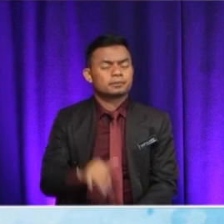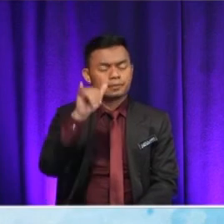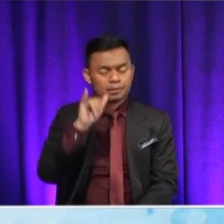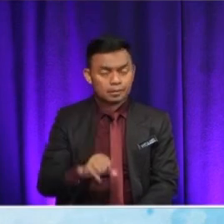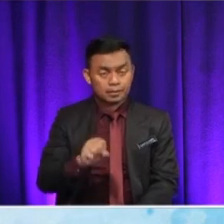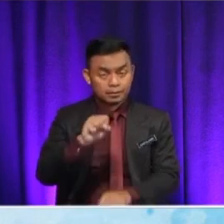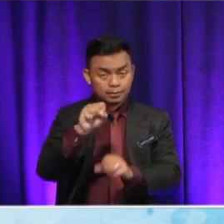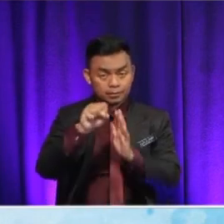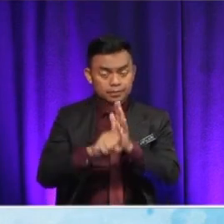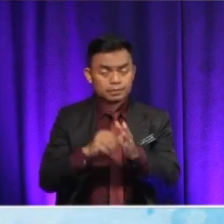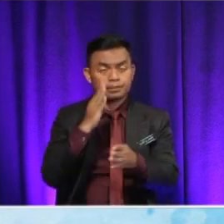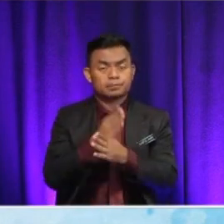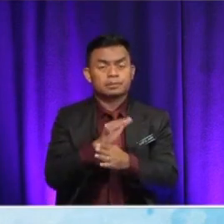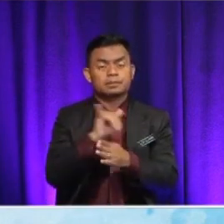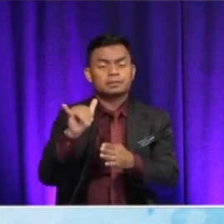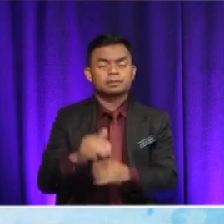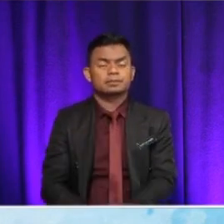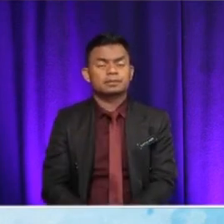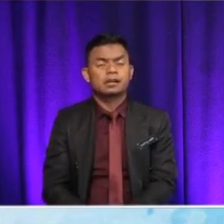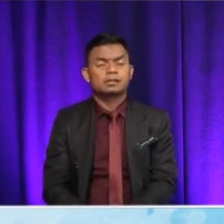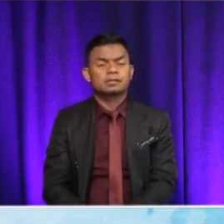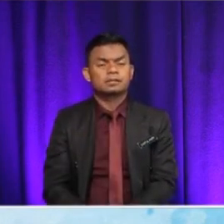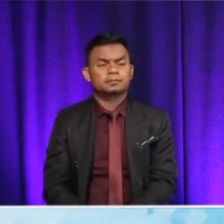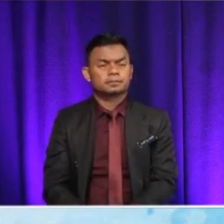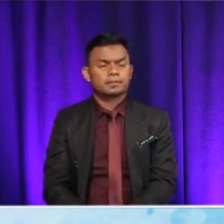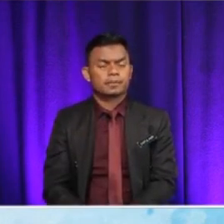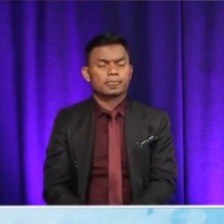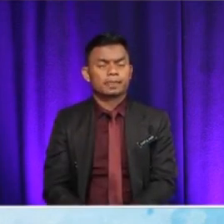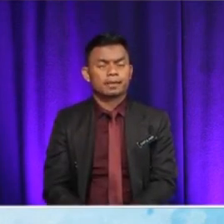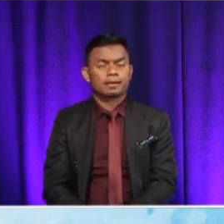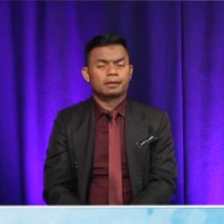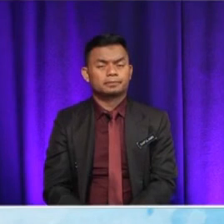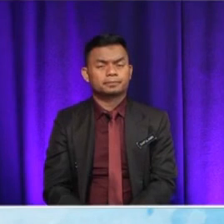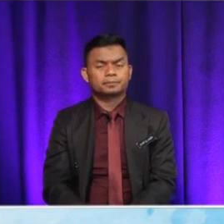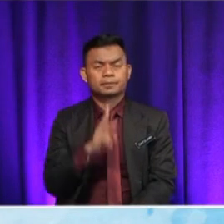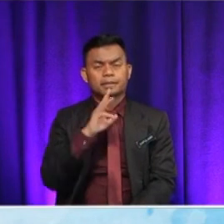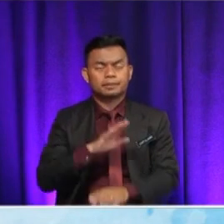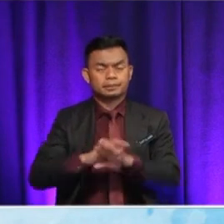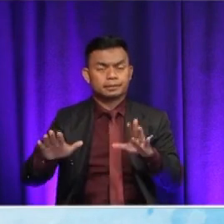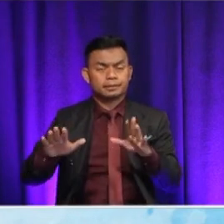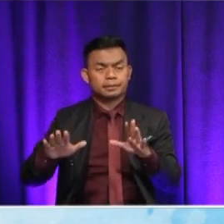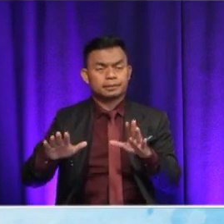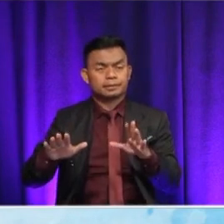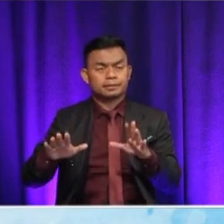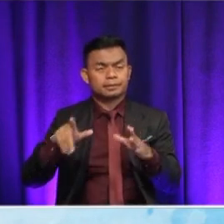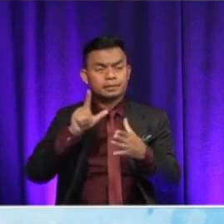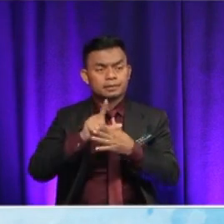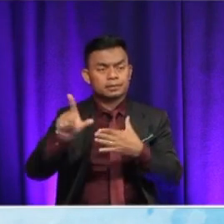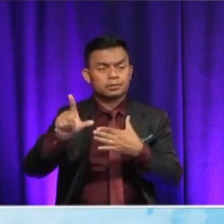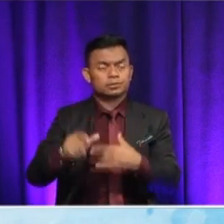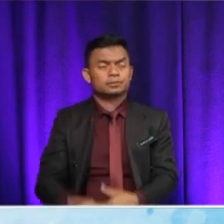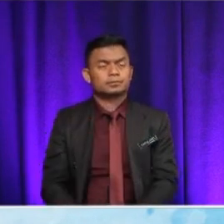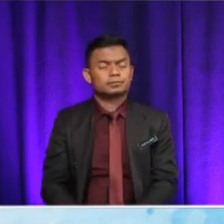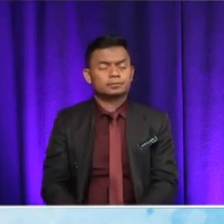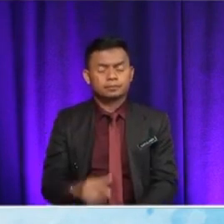kalau singki dia mesti bekalan air langsung. Cikgu tanya bekalan air tidak langsung. Jangan confuse singki dengan